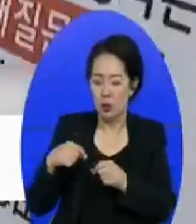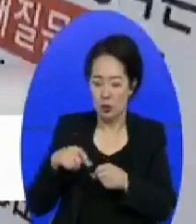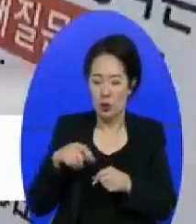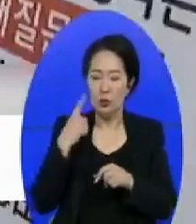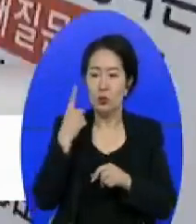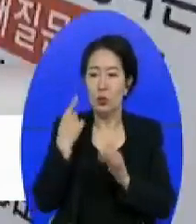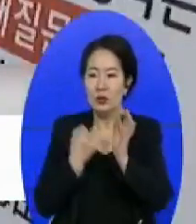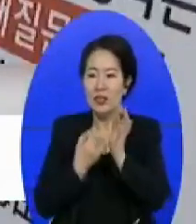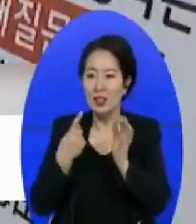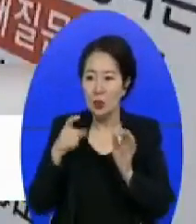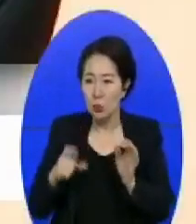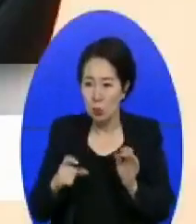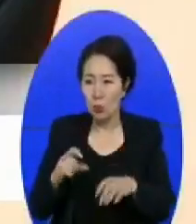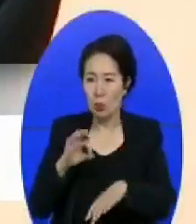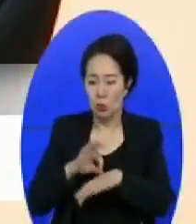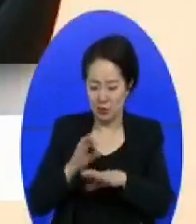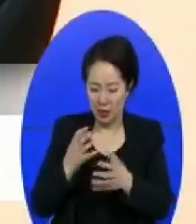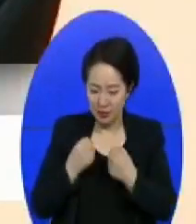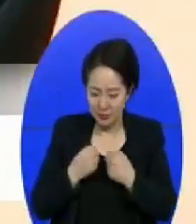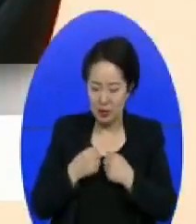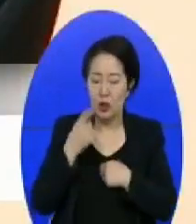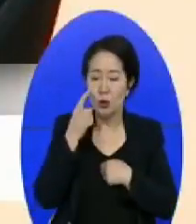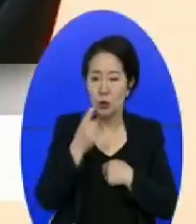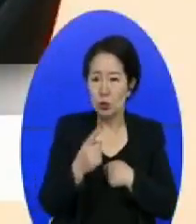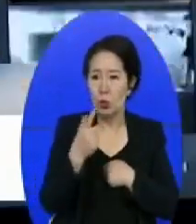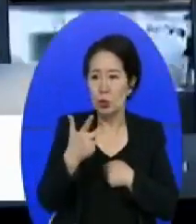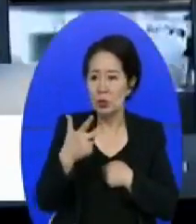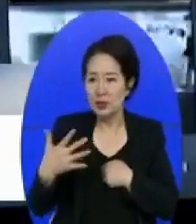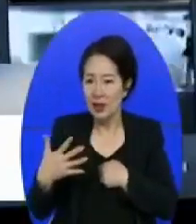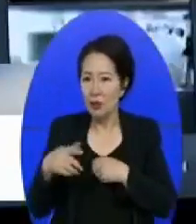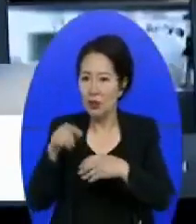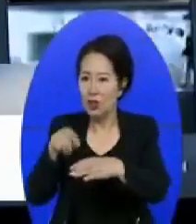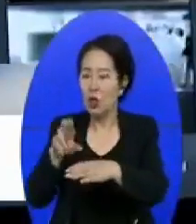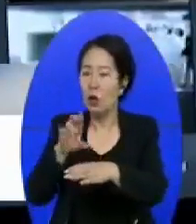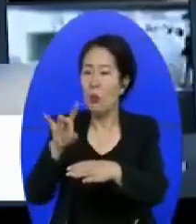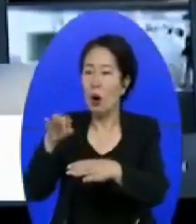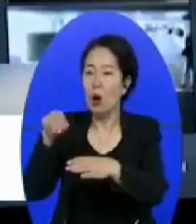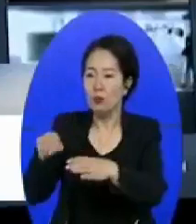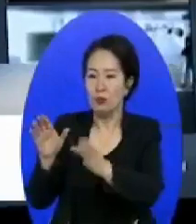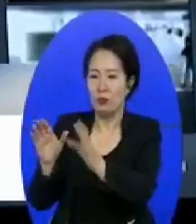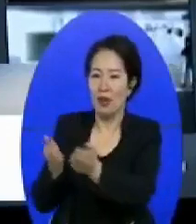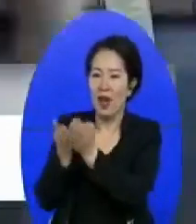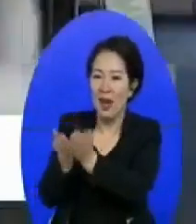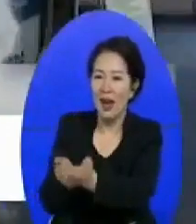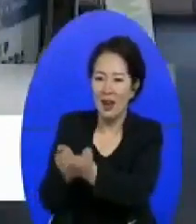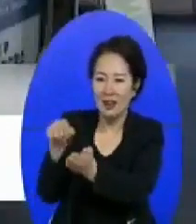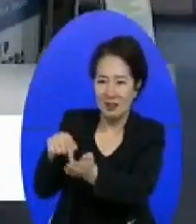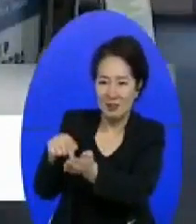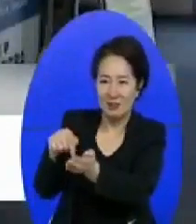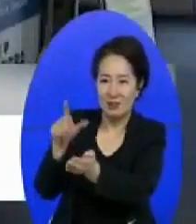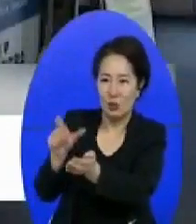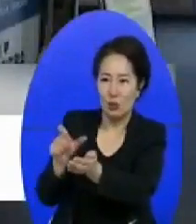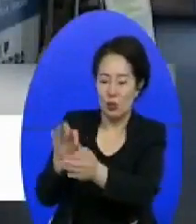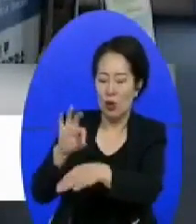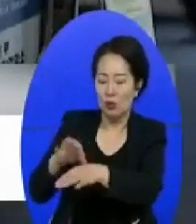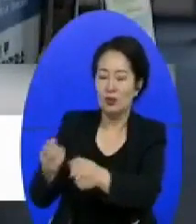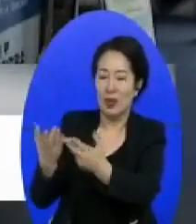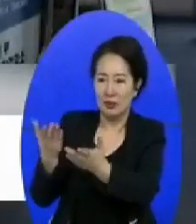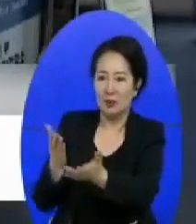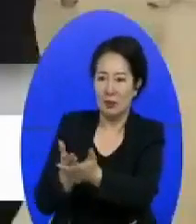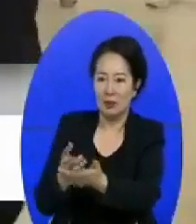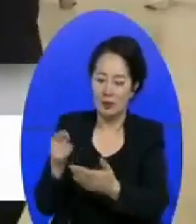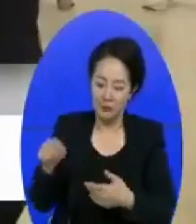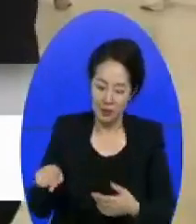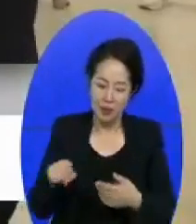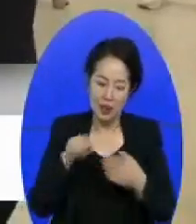161 тохиолдол бүртгэгдсэний 135 нь Йокохама боомтод хөл хорионд орсон аяллийн ус онгоцны зорчигчдоос илэрсэн байнамаа.